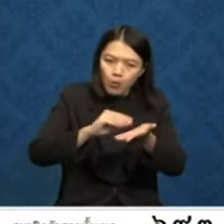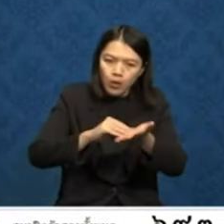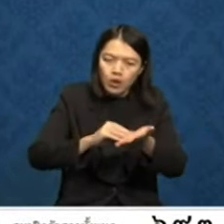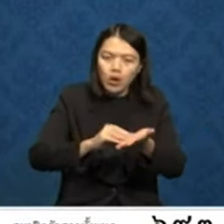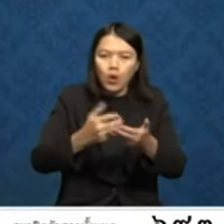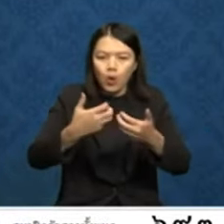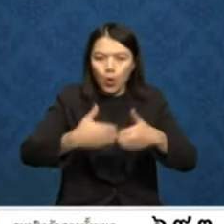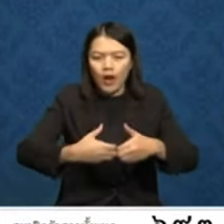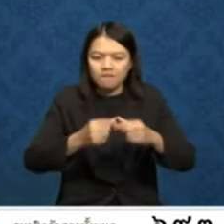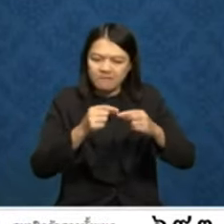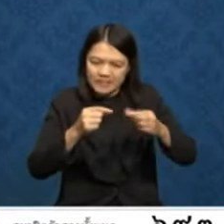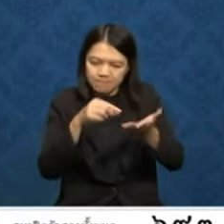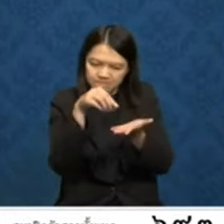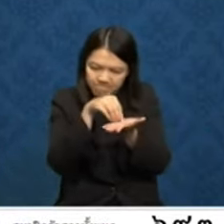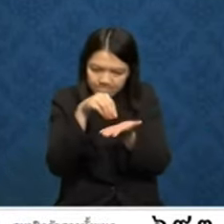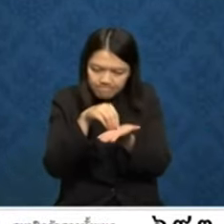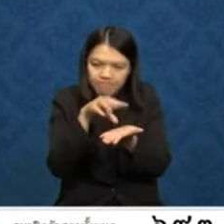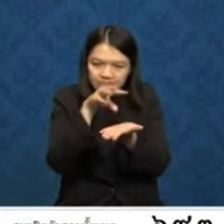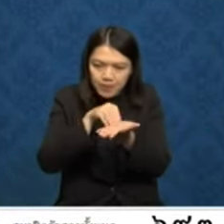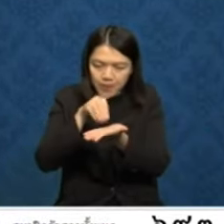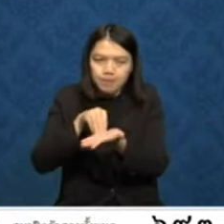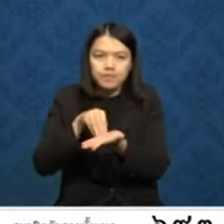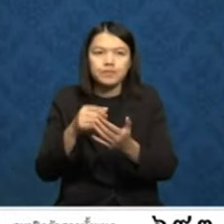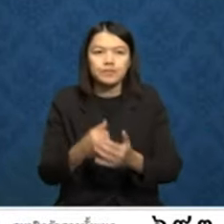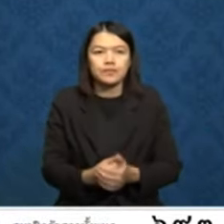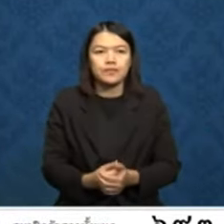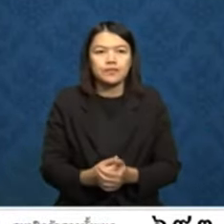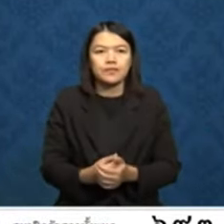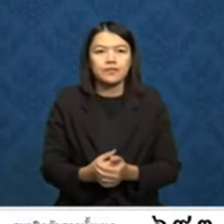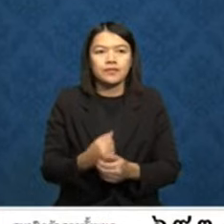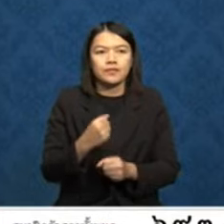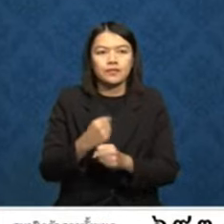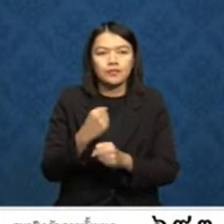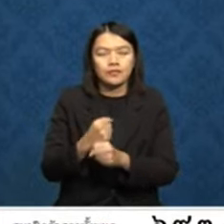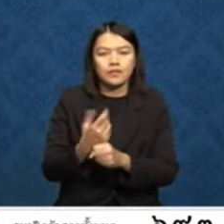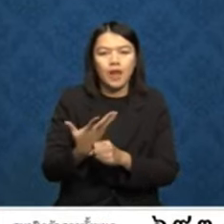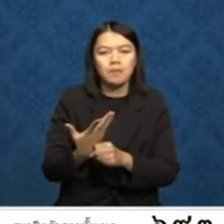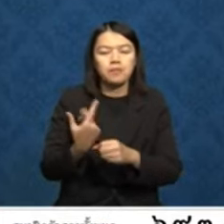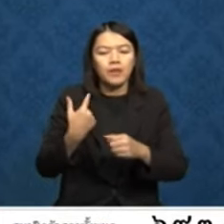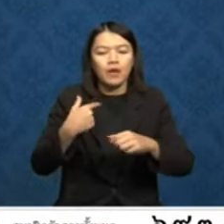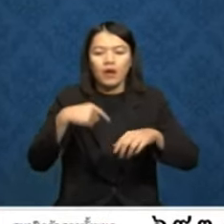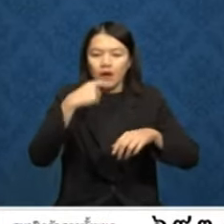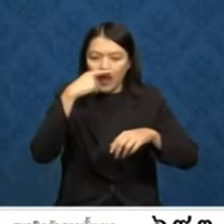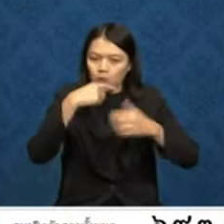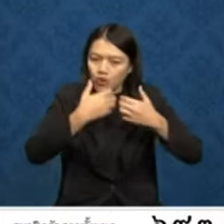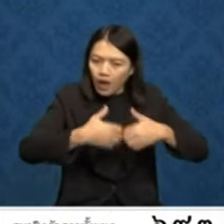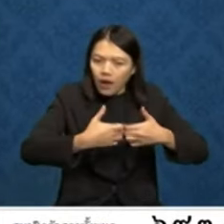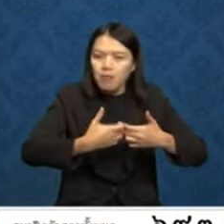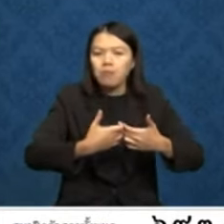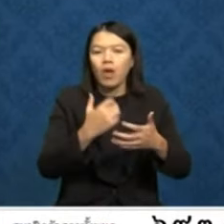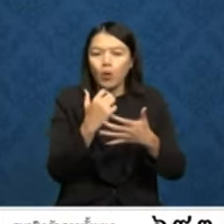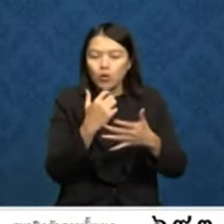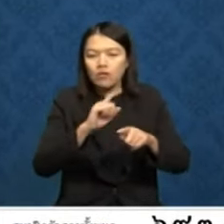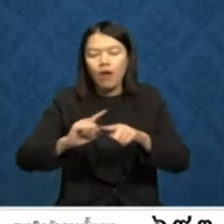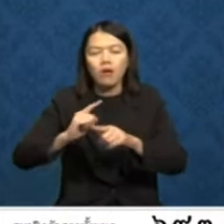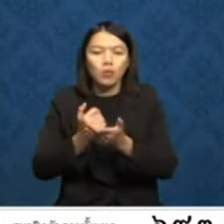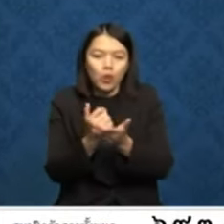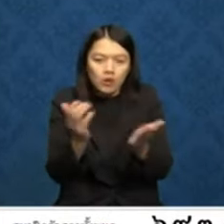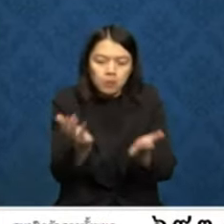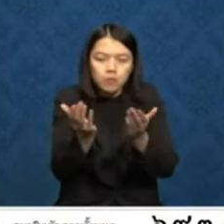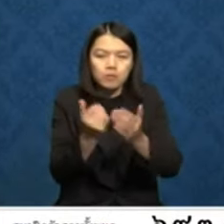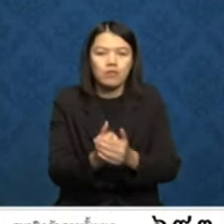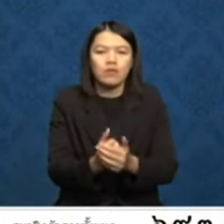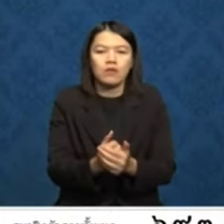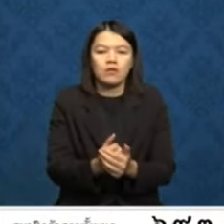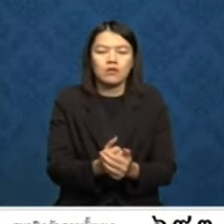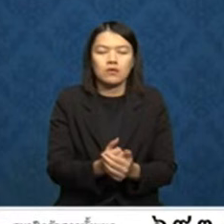ปและชิปดีไซน์และผลิตเซมิคอนดักเตอร์ในประเทศไทยกระตุ้นให้เกิดความต้อง